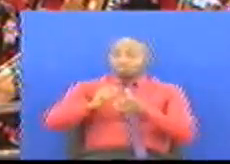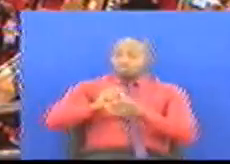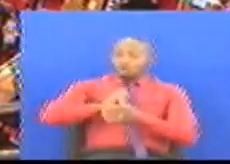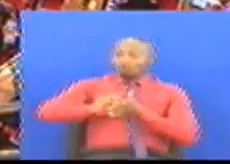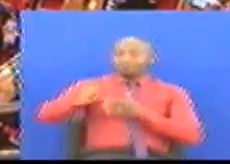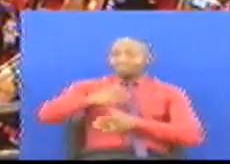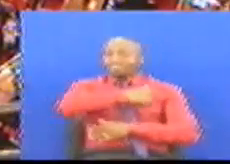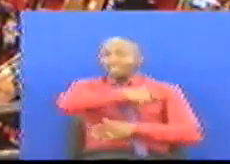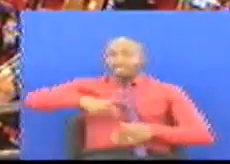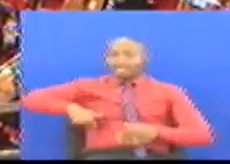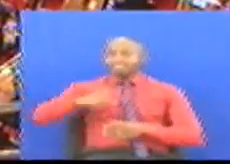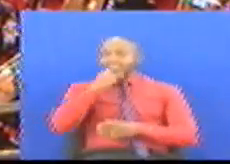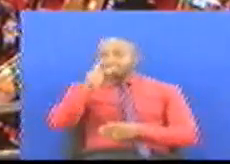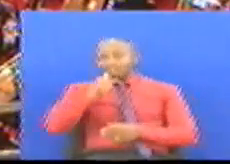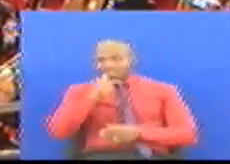TAMISEMI,